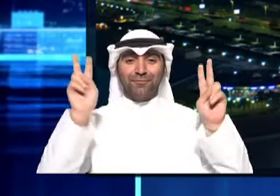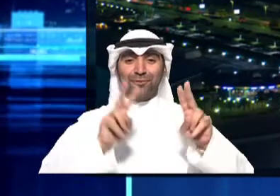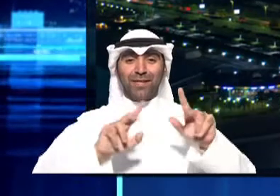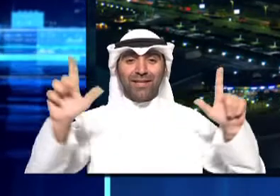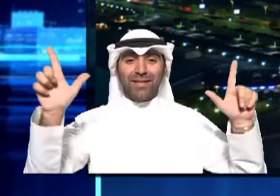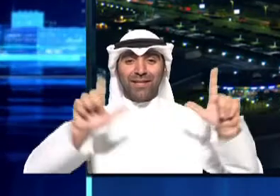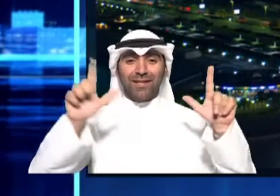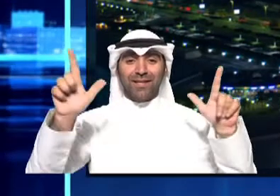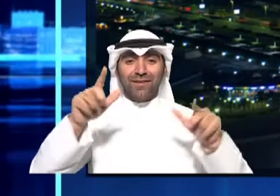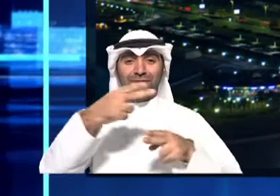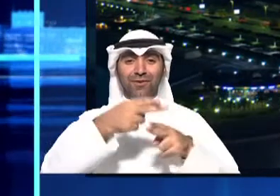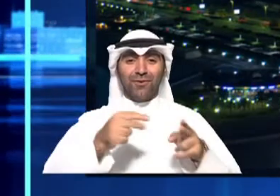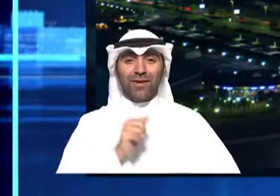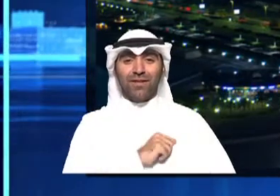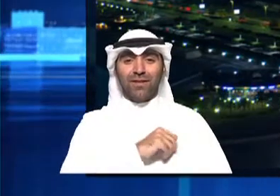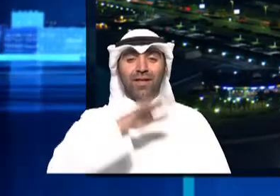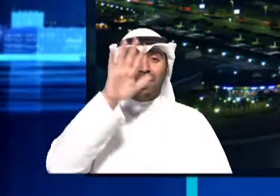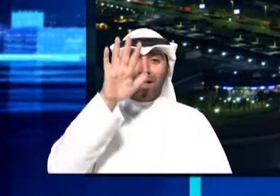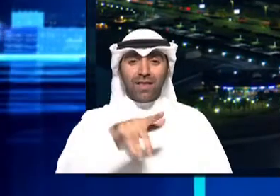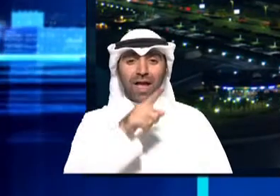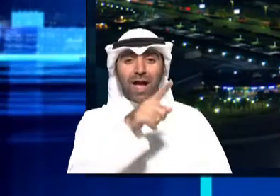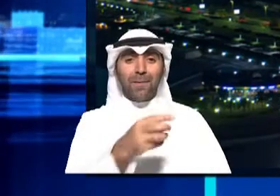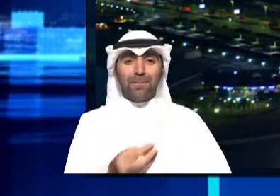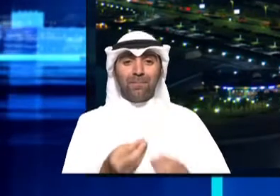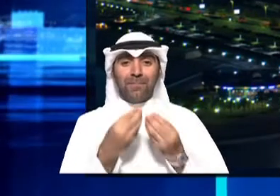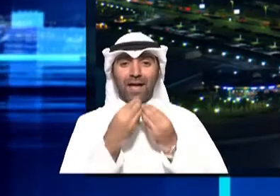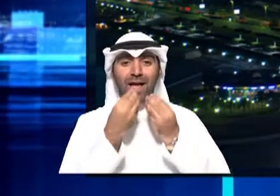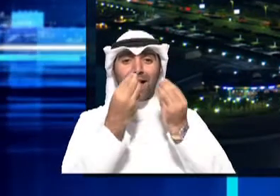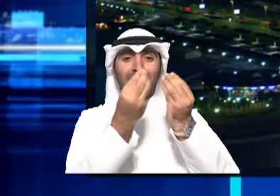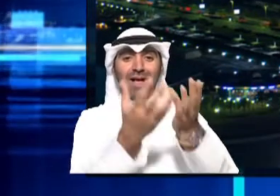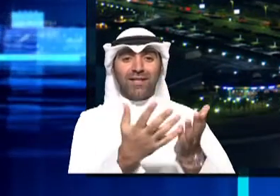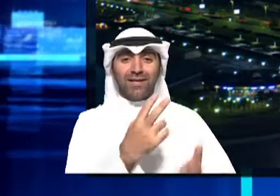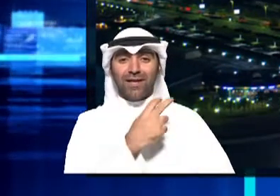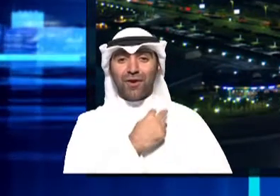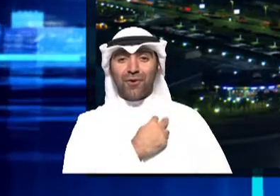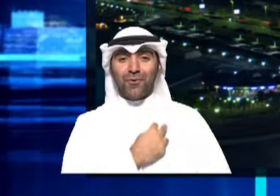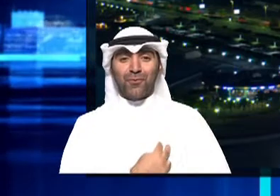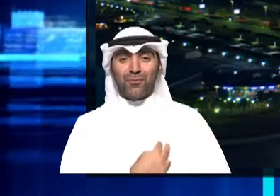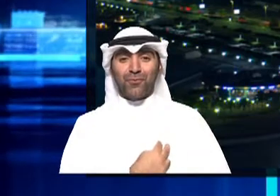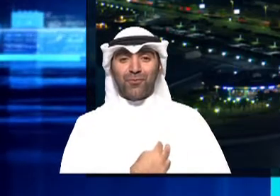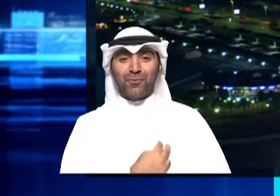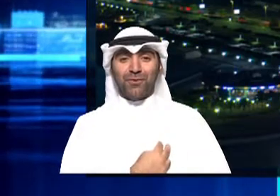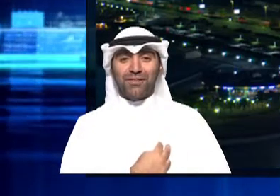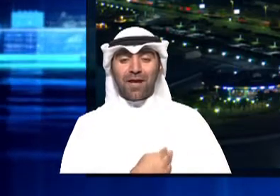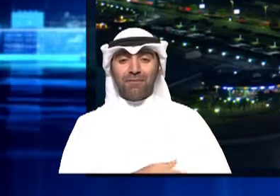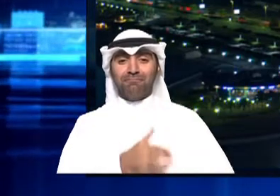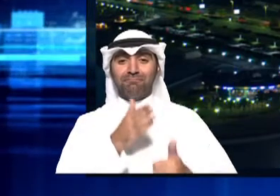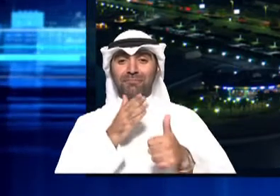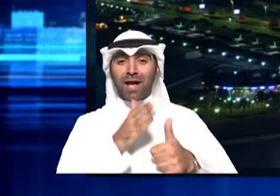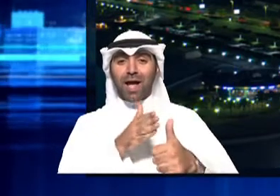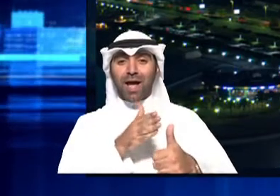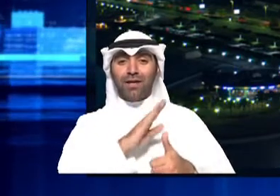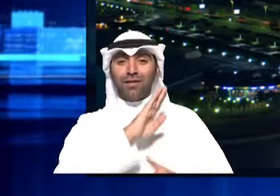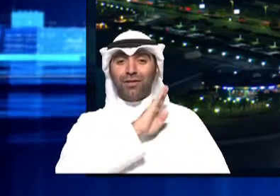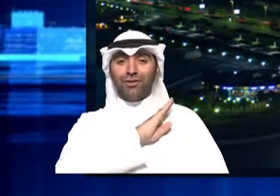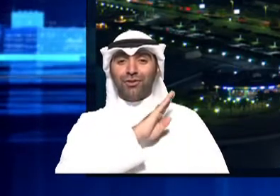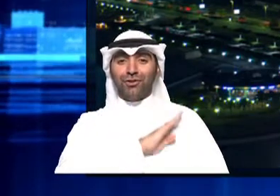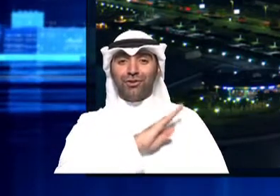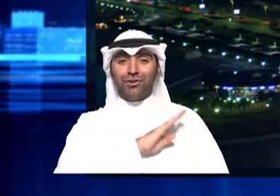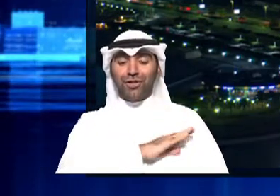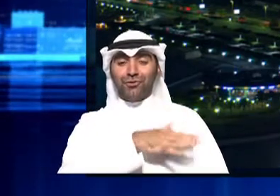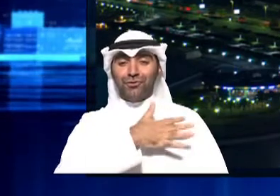هذا التكريم وحضرة صاحب السمو في هذا الظرف الصحي، كلنا ندعو لصاحب السمو بالشفاء وسرعة